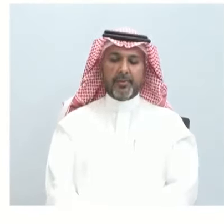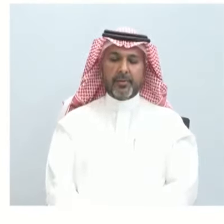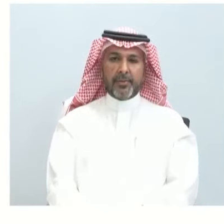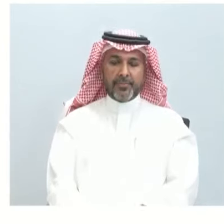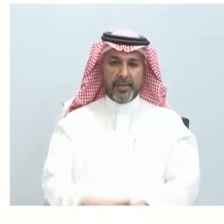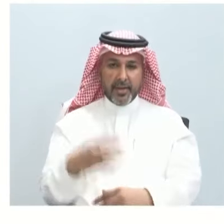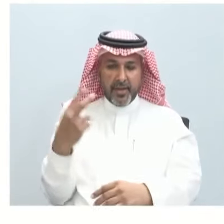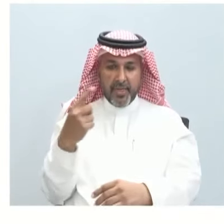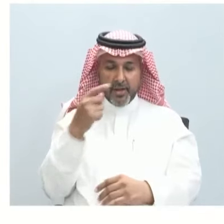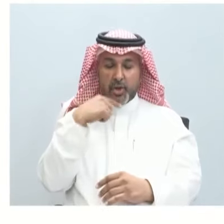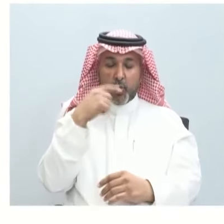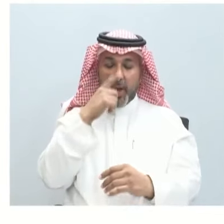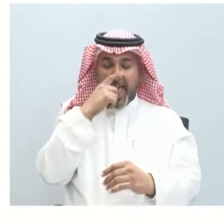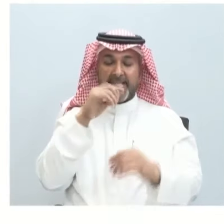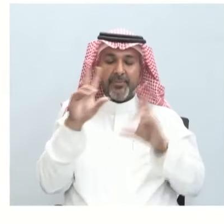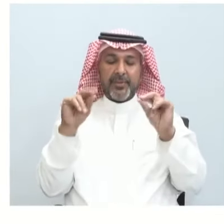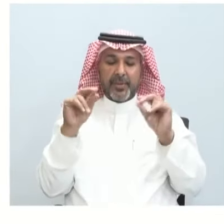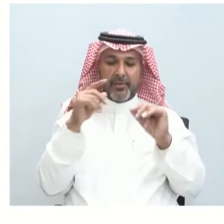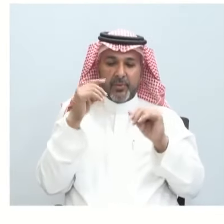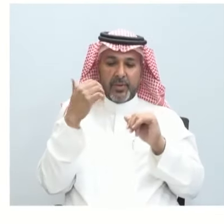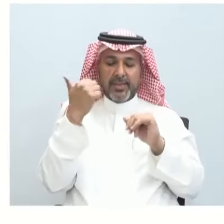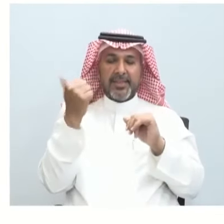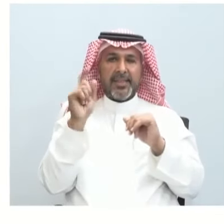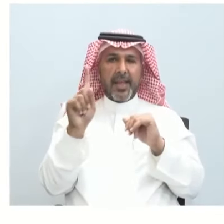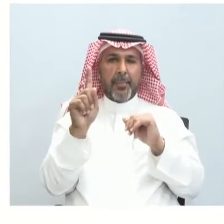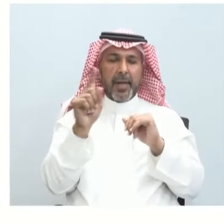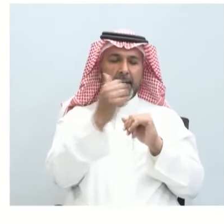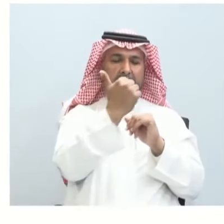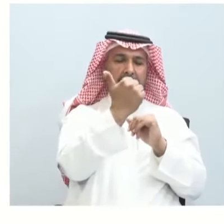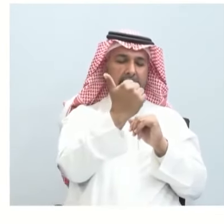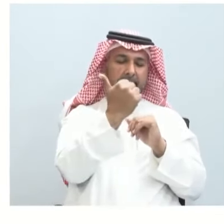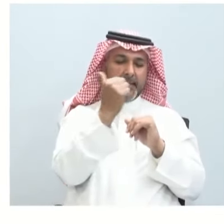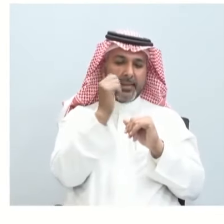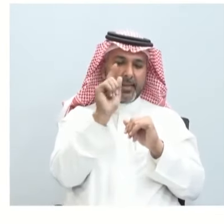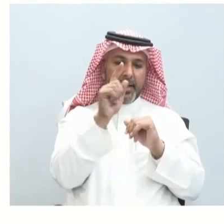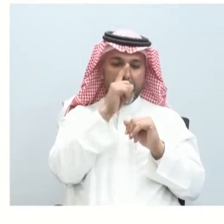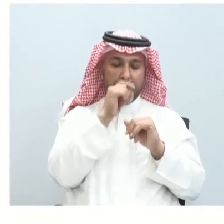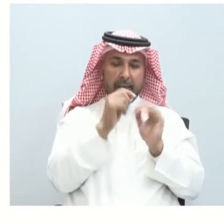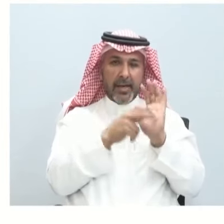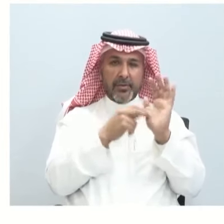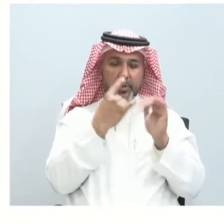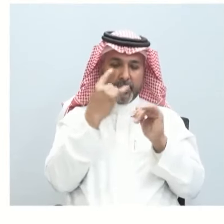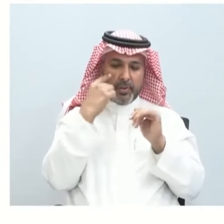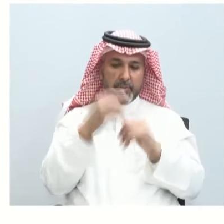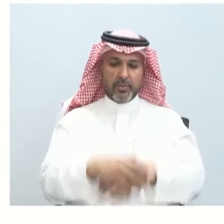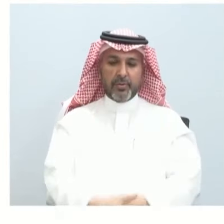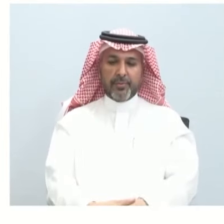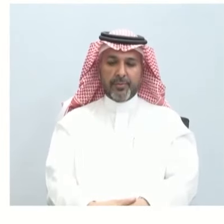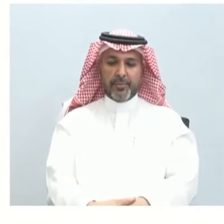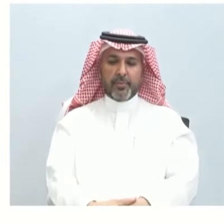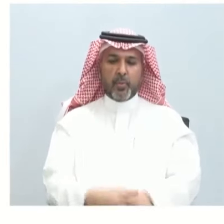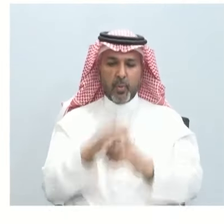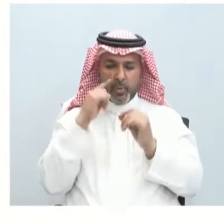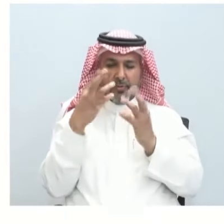الطرف الايمن هو نفسه الطرف الايسر اذا نبدا بحسابها ثلاثه زائد ثلاثه تساوي 12